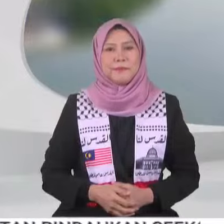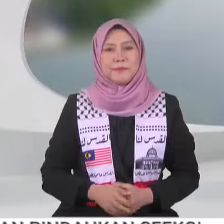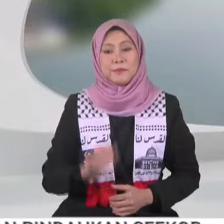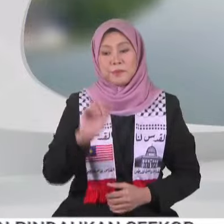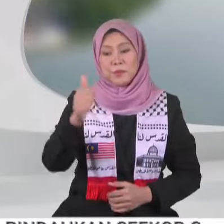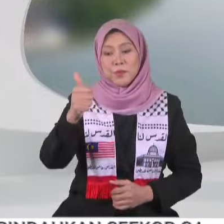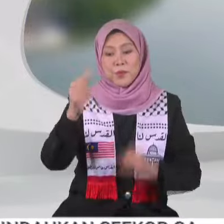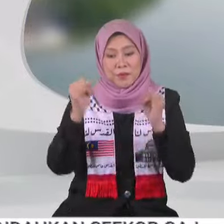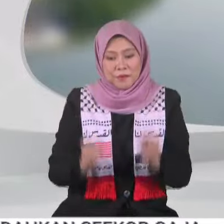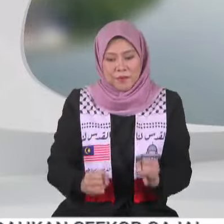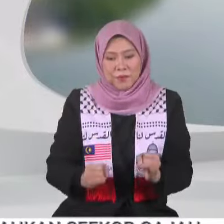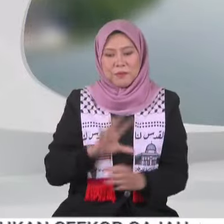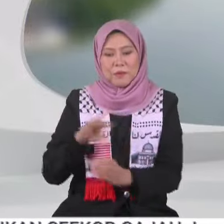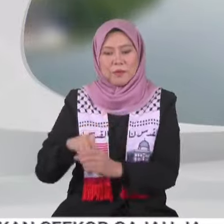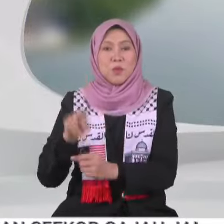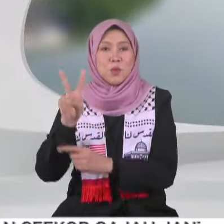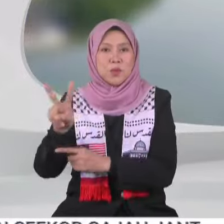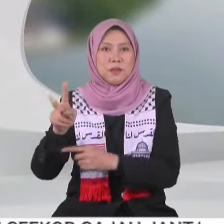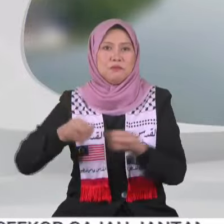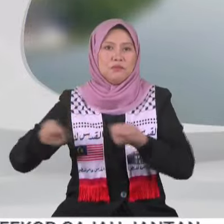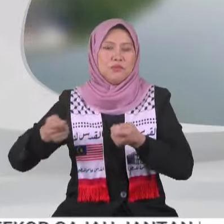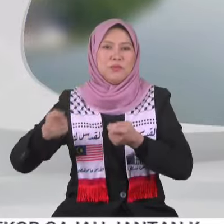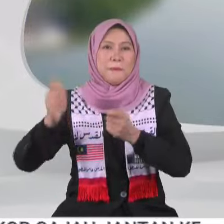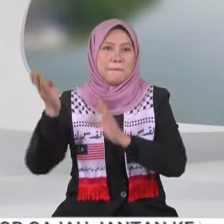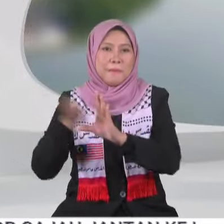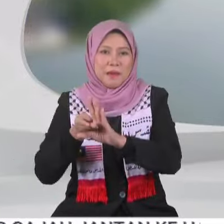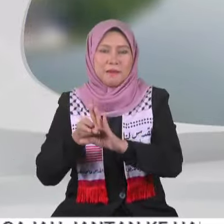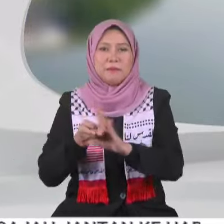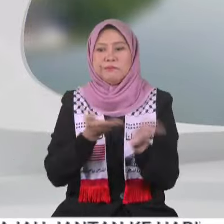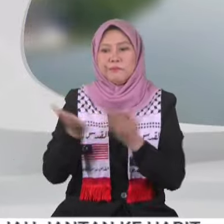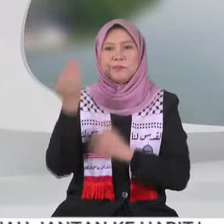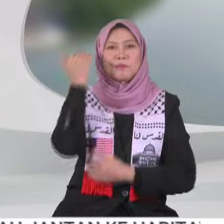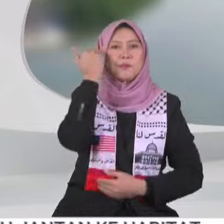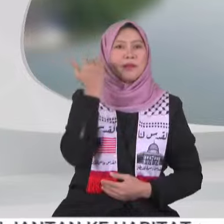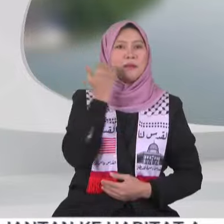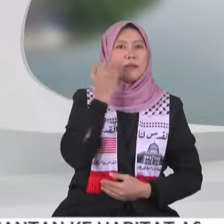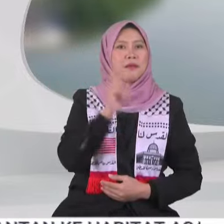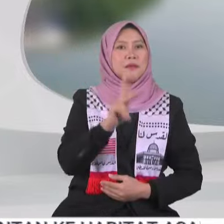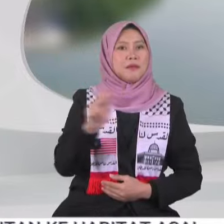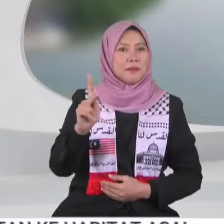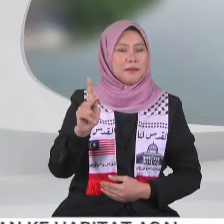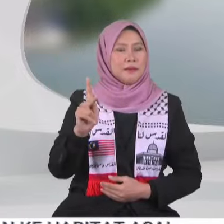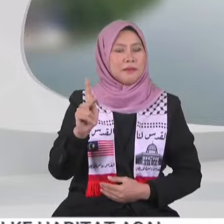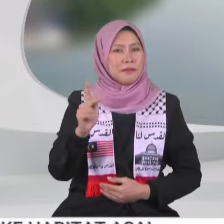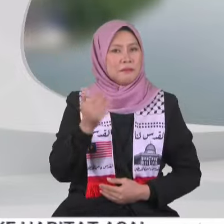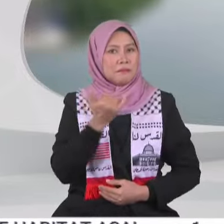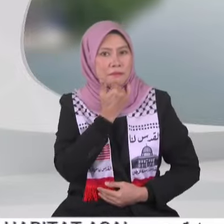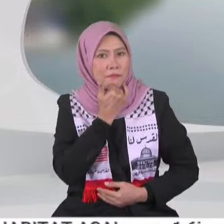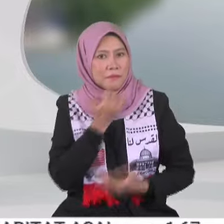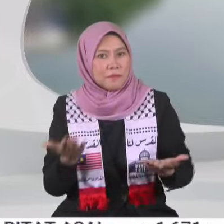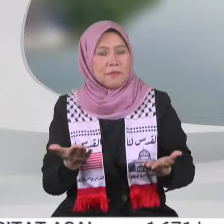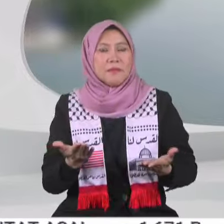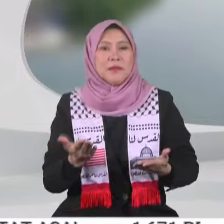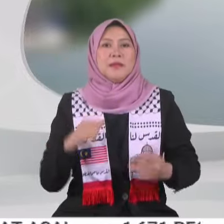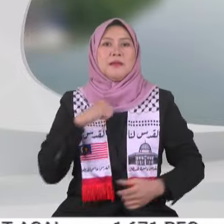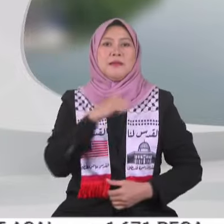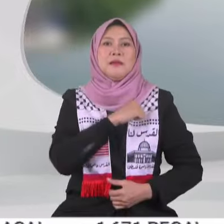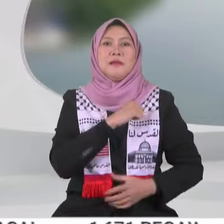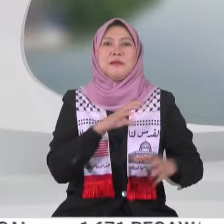10 individu termasuk 2 pengurus bank didakwa di Mahkamah Session Kota Kinabalu atas pertuduhan menjadi